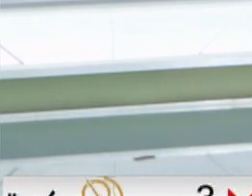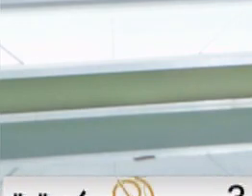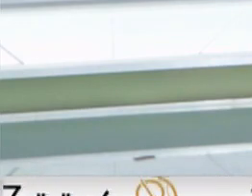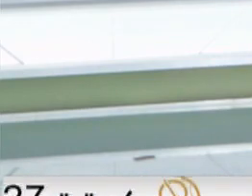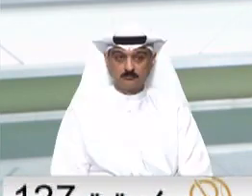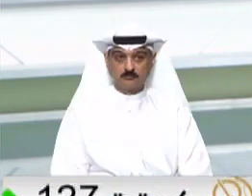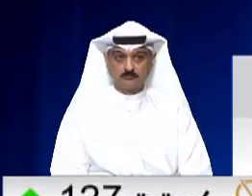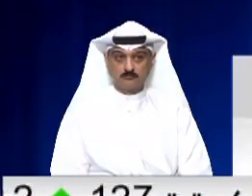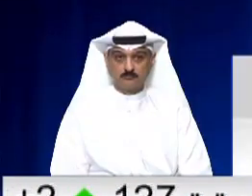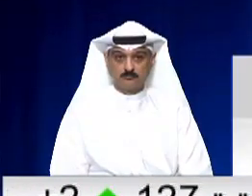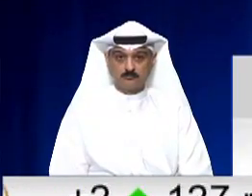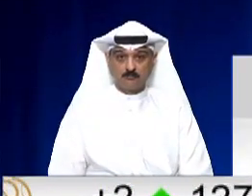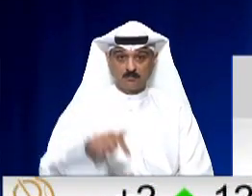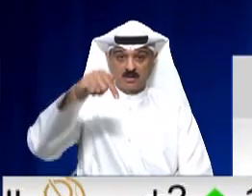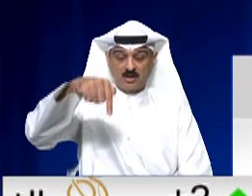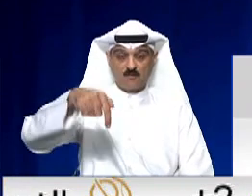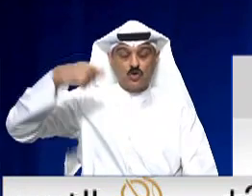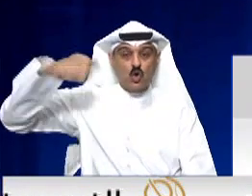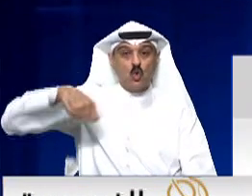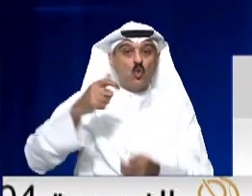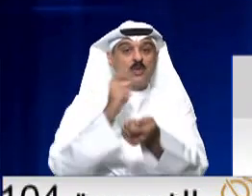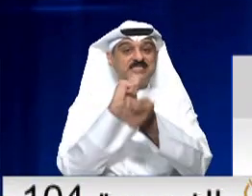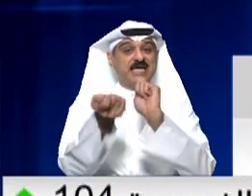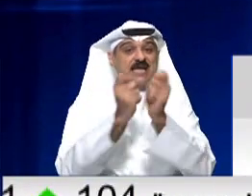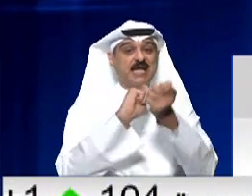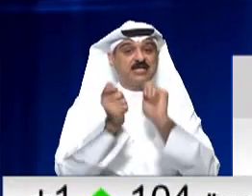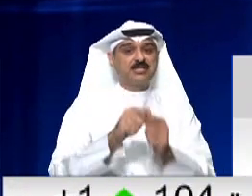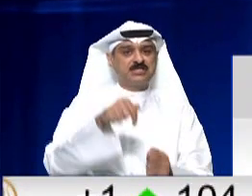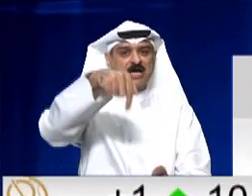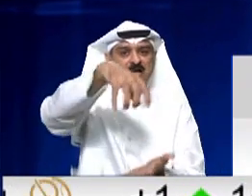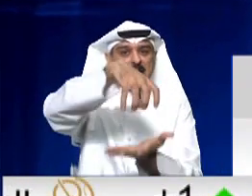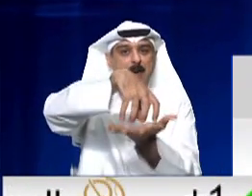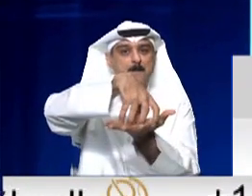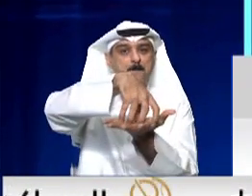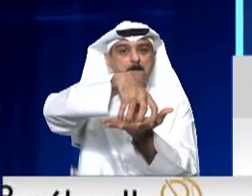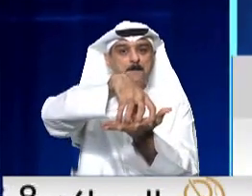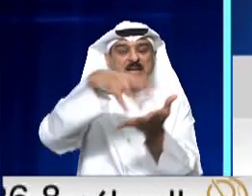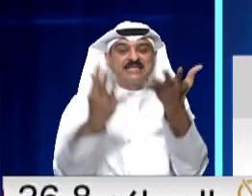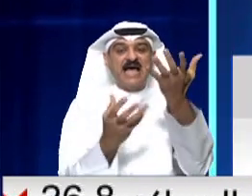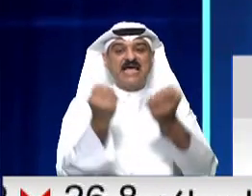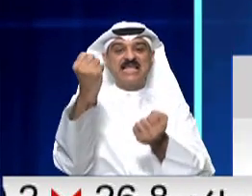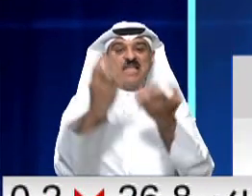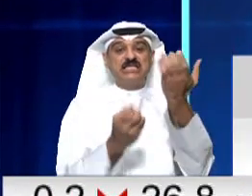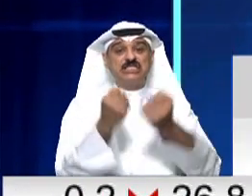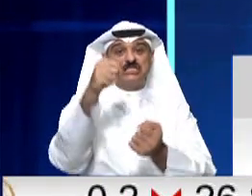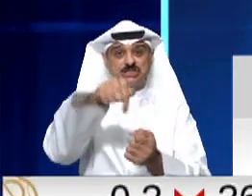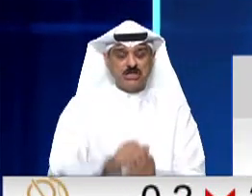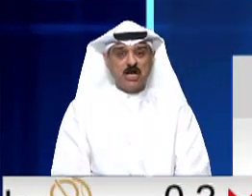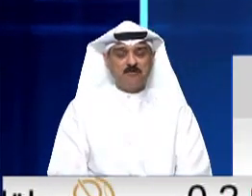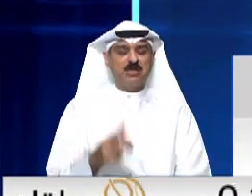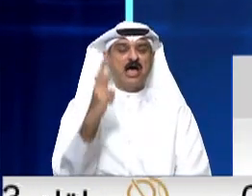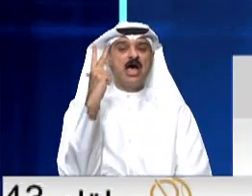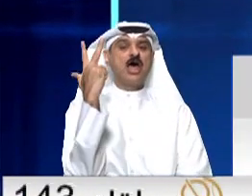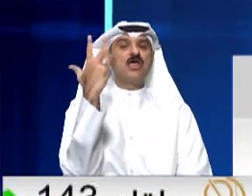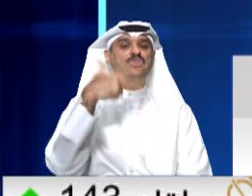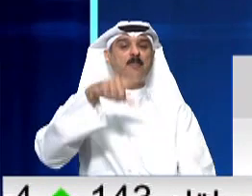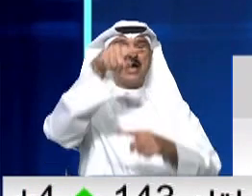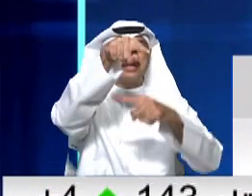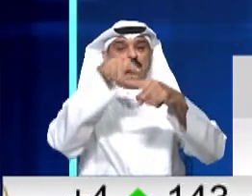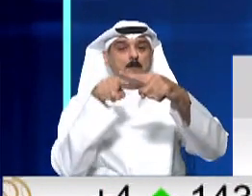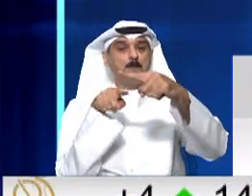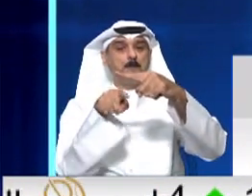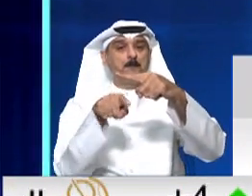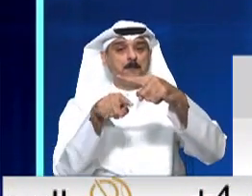وصيانة أعمال البنية التحتية لمنطقة الجدادية الصناعية بلغت نسبته أكثر من 80%، ومن